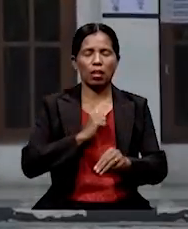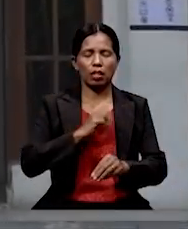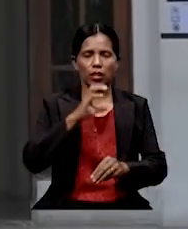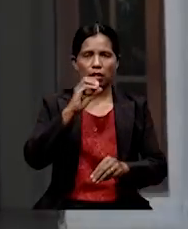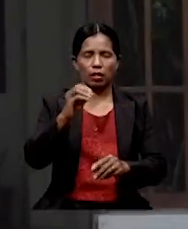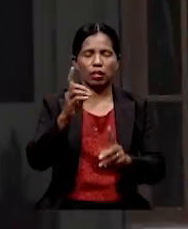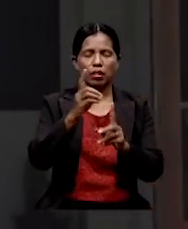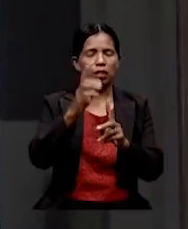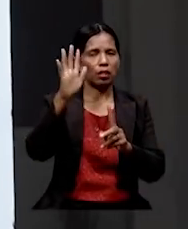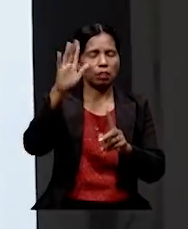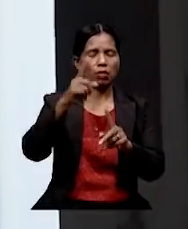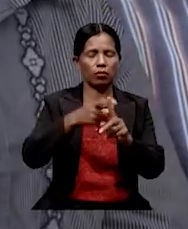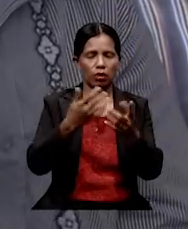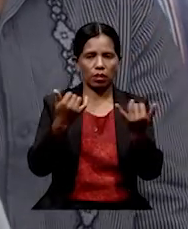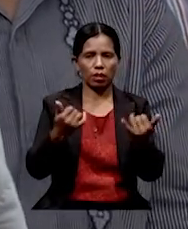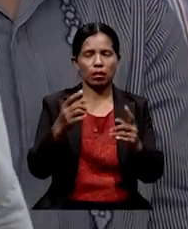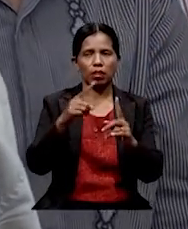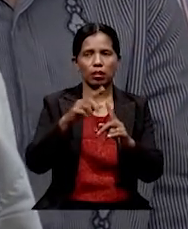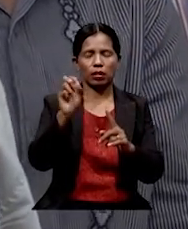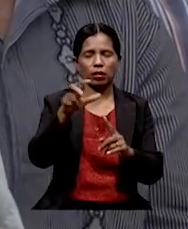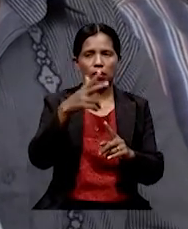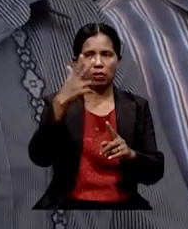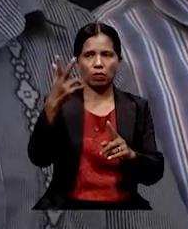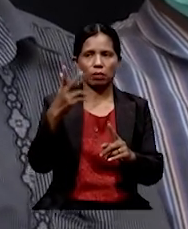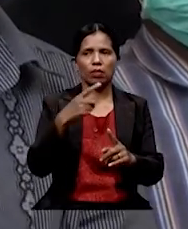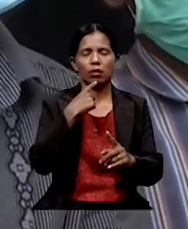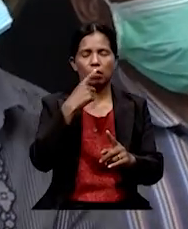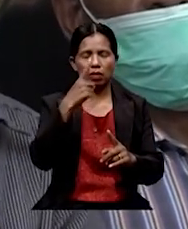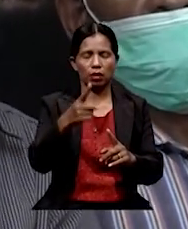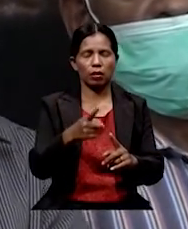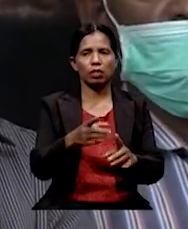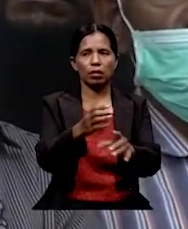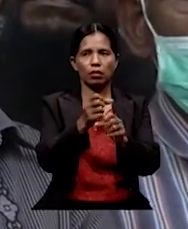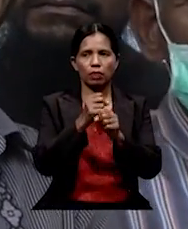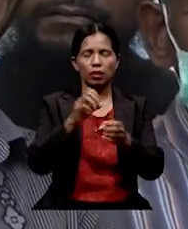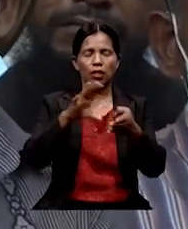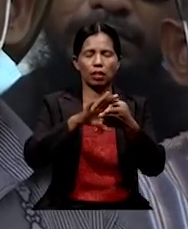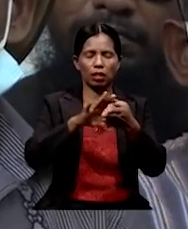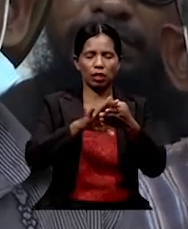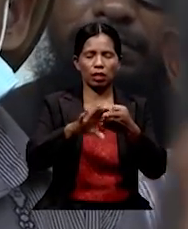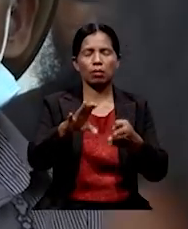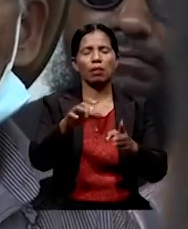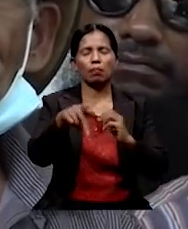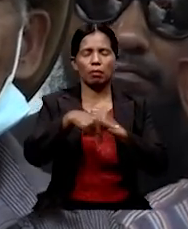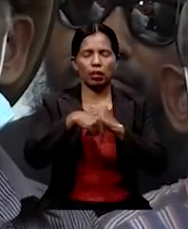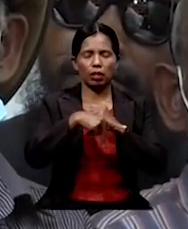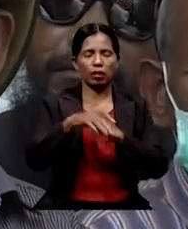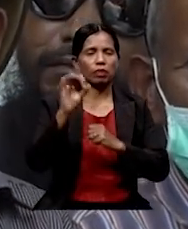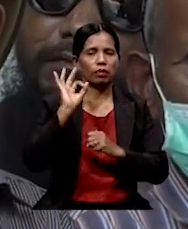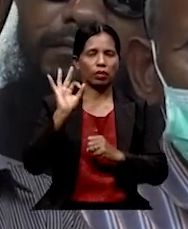Lima Fulangne, no ia loron Sinsintolu Fulangne, Leranan Timur se bafuti nia cartão Fretilin ia Comité Central